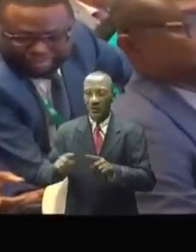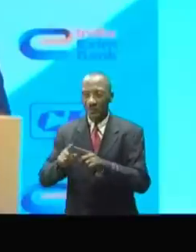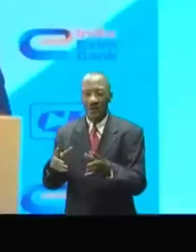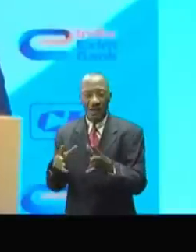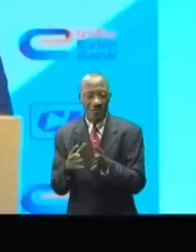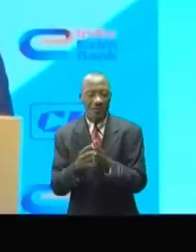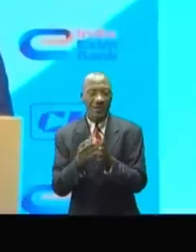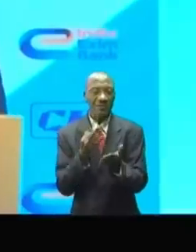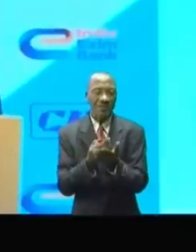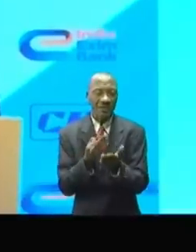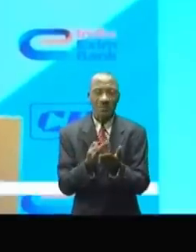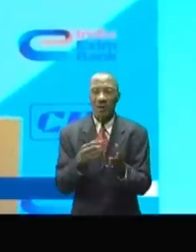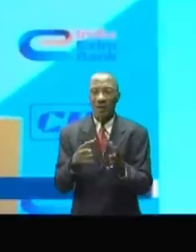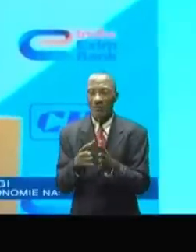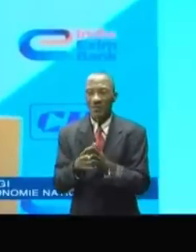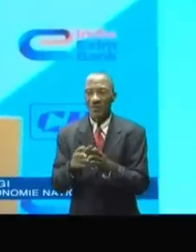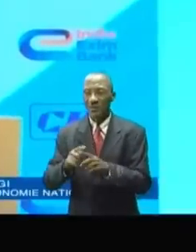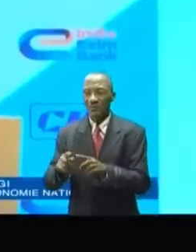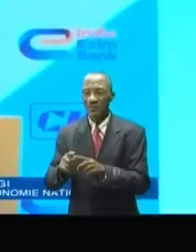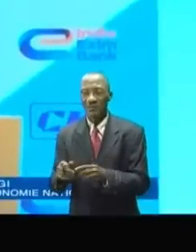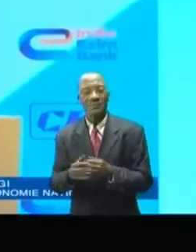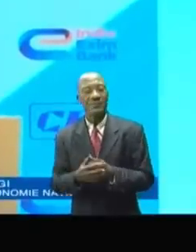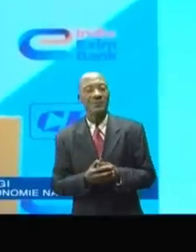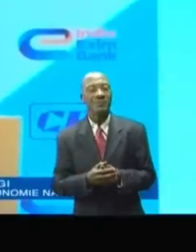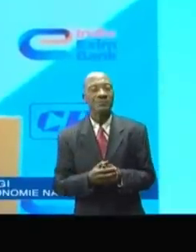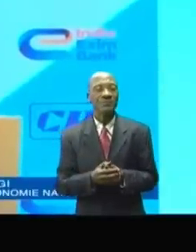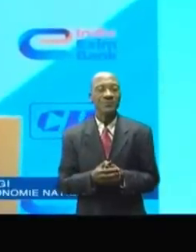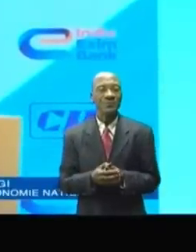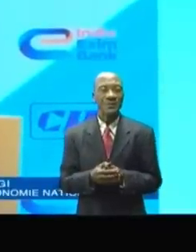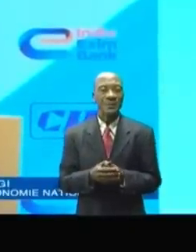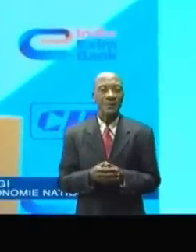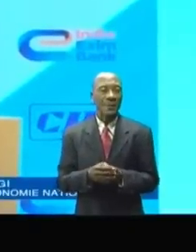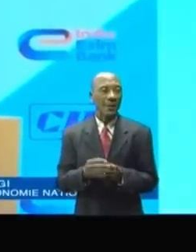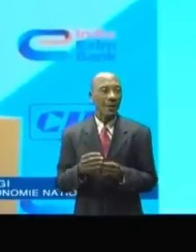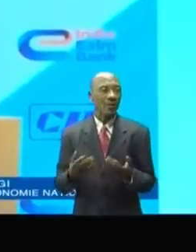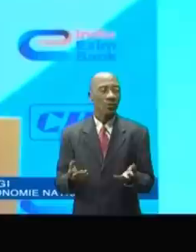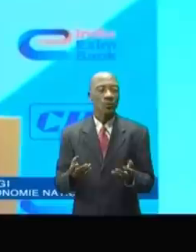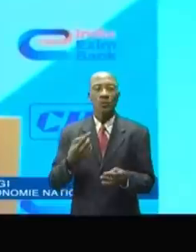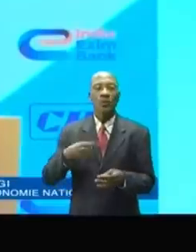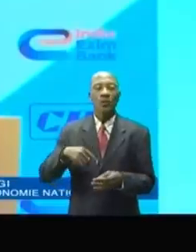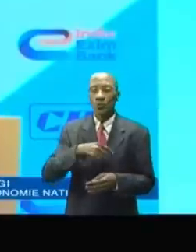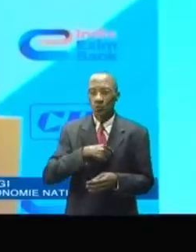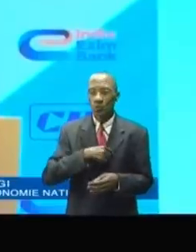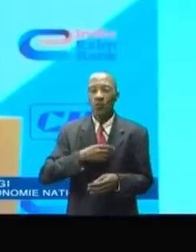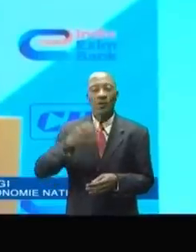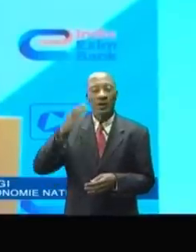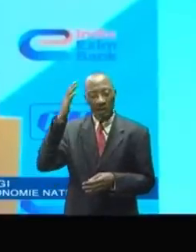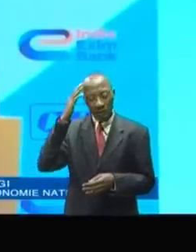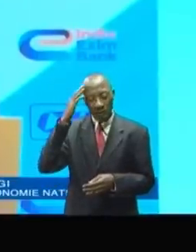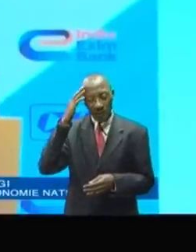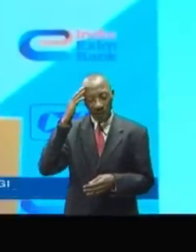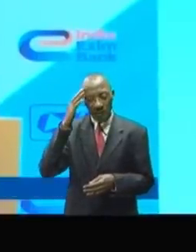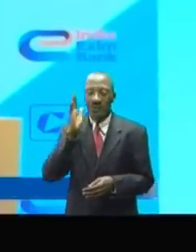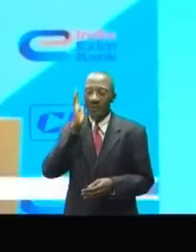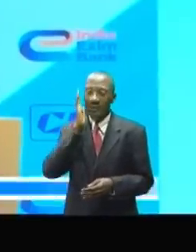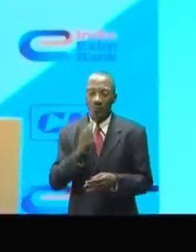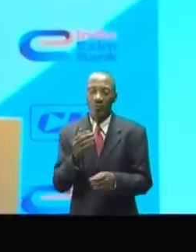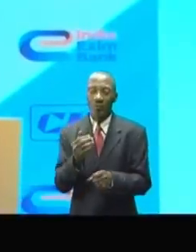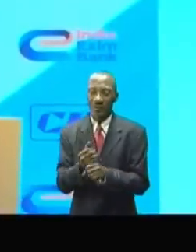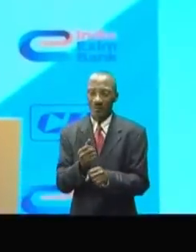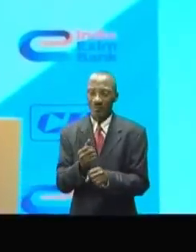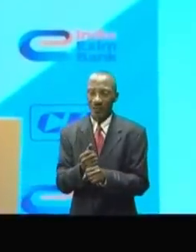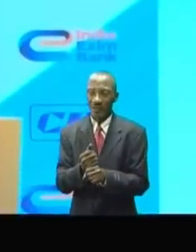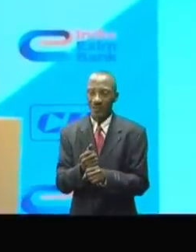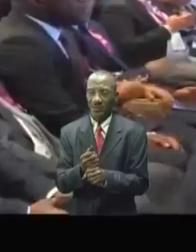Katende. Nous reconnaissons honnêtement les performances économiques indiennes qui sont évidentes et que ce